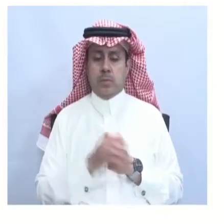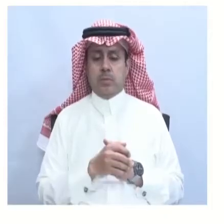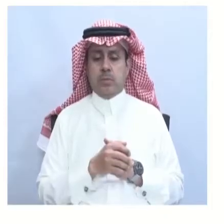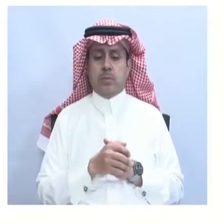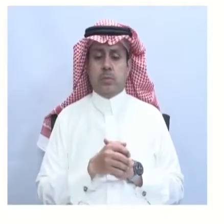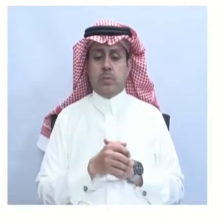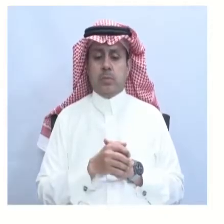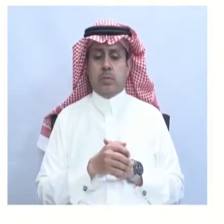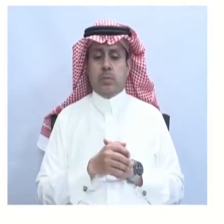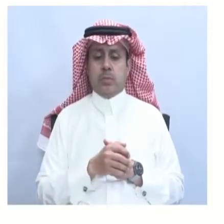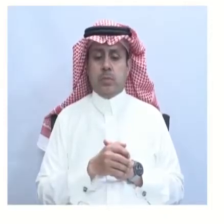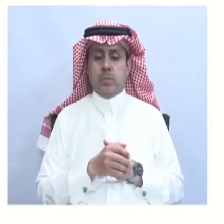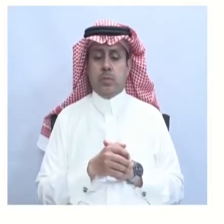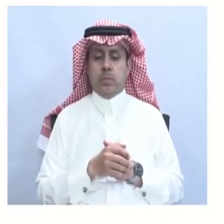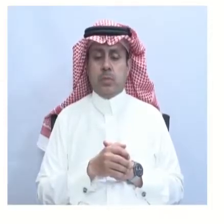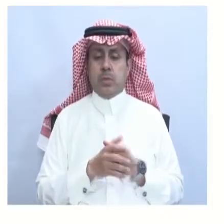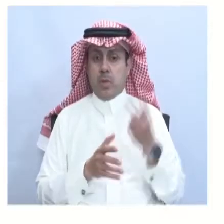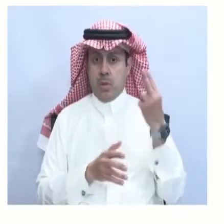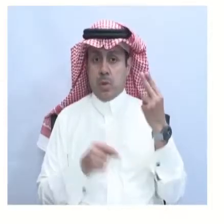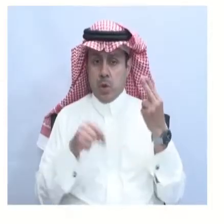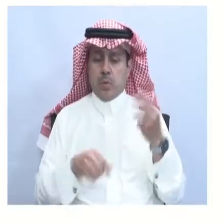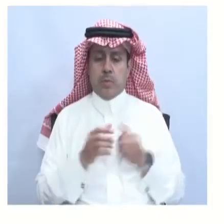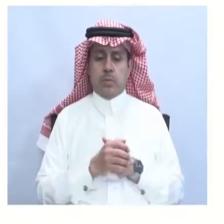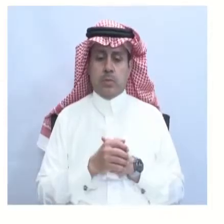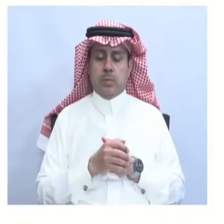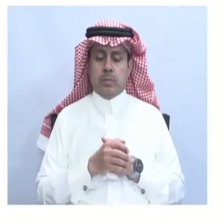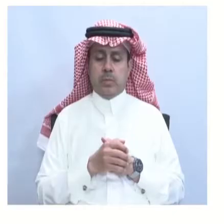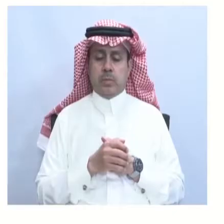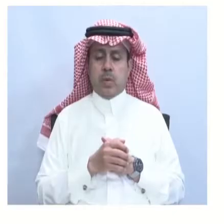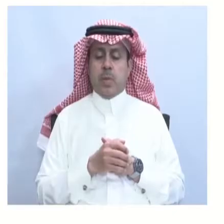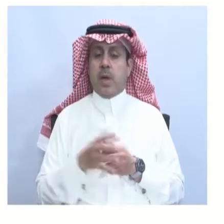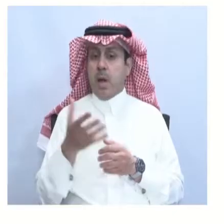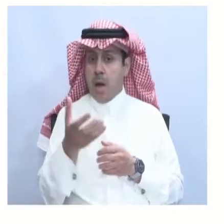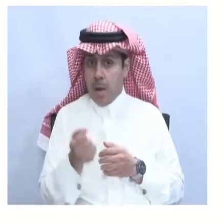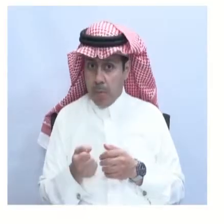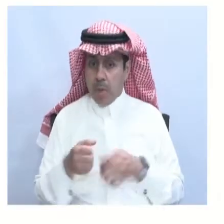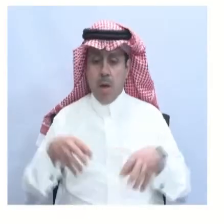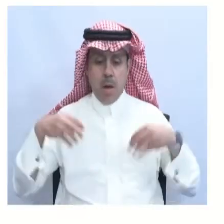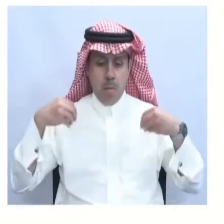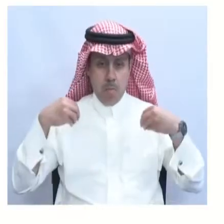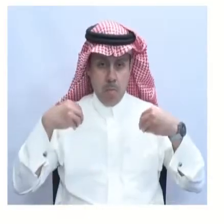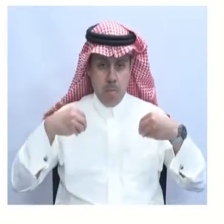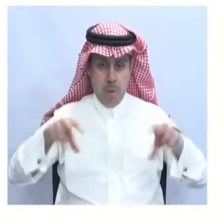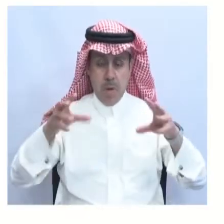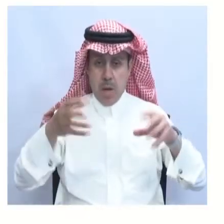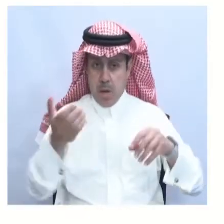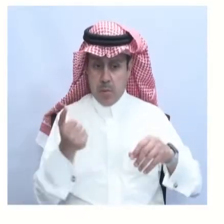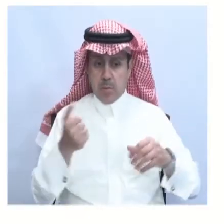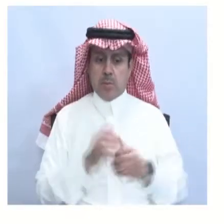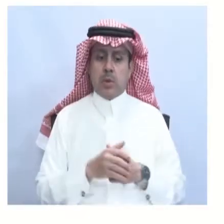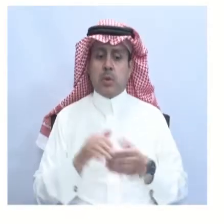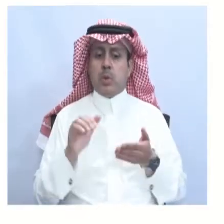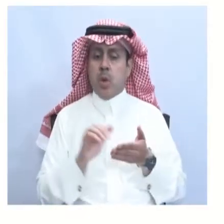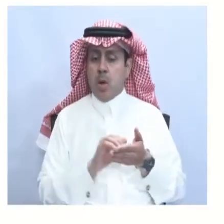وقت البيع ومكانه وهو ايضا من الدروس التي معنا في هذا الدرس ثم بعد ذلك قبض المبيع واخيرا